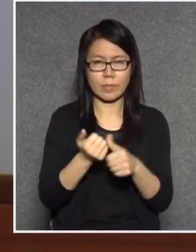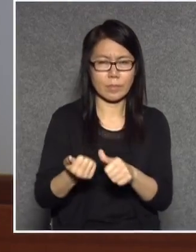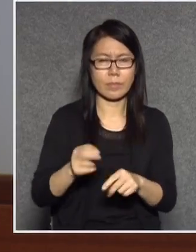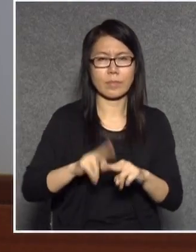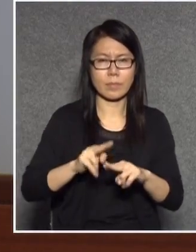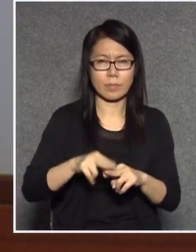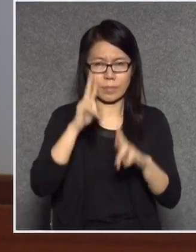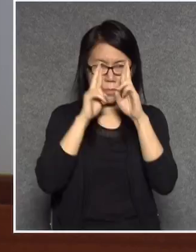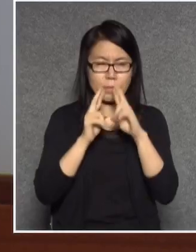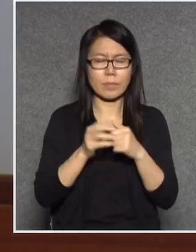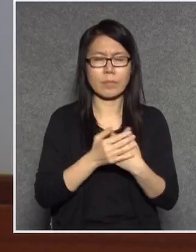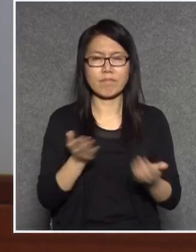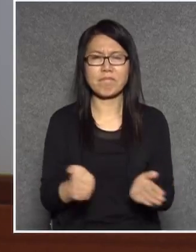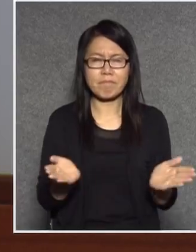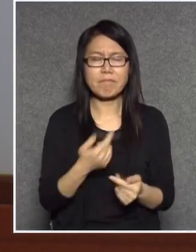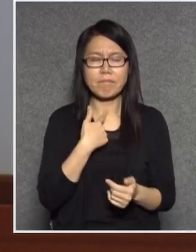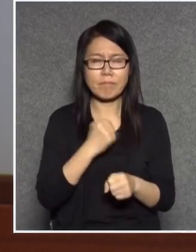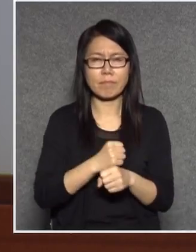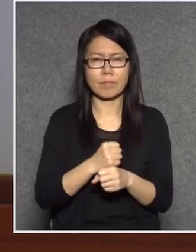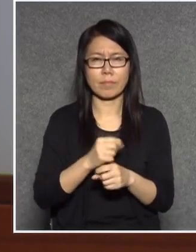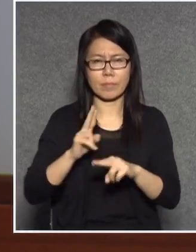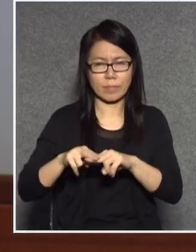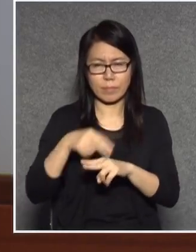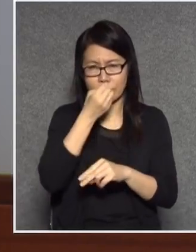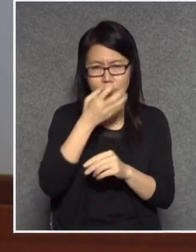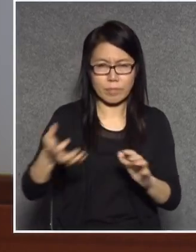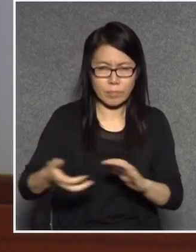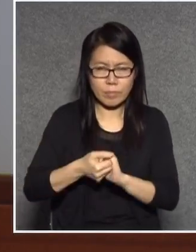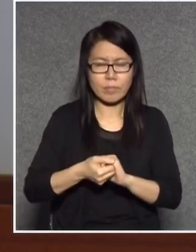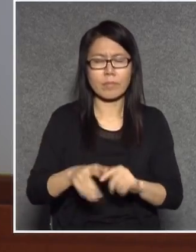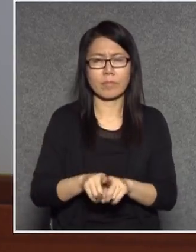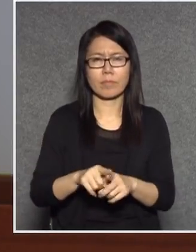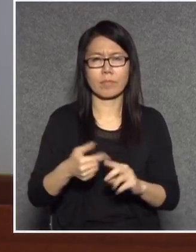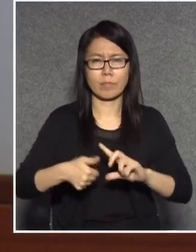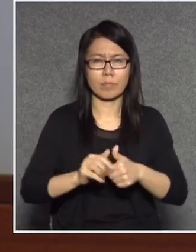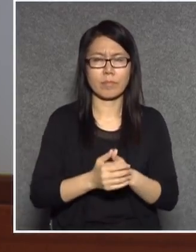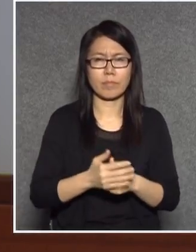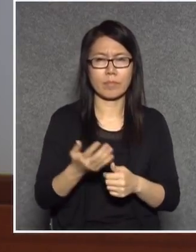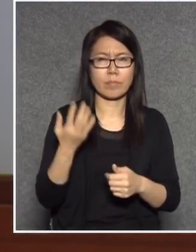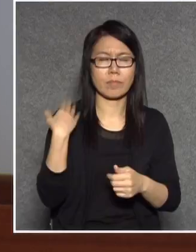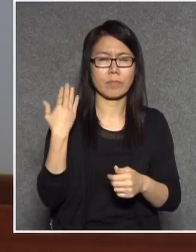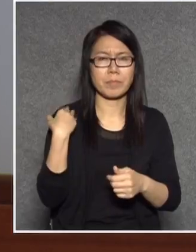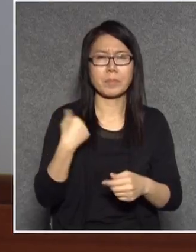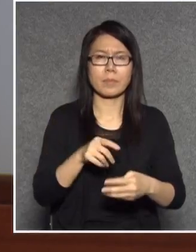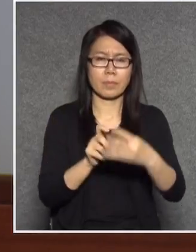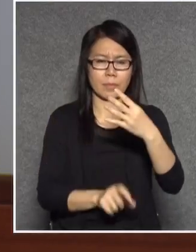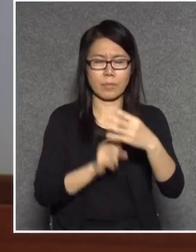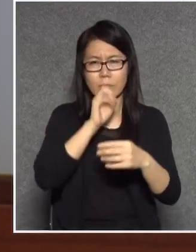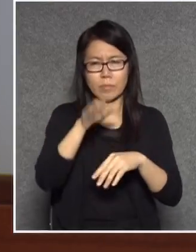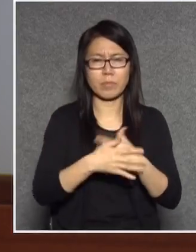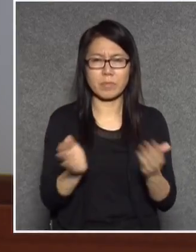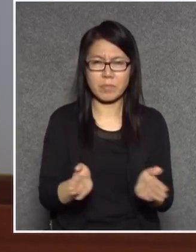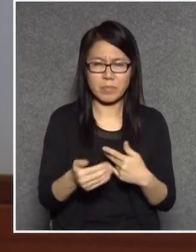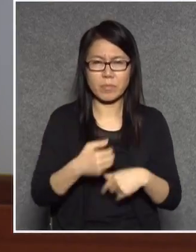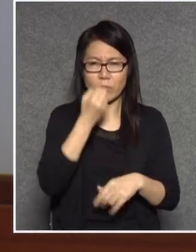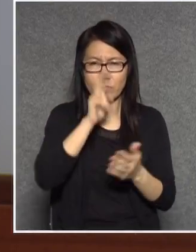盲目推行中港融合的一個工具。梁振英上個月底怎樣說，他公開說鼓吹港獨的後